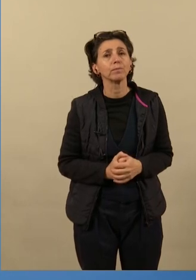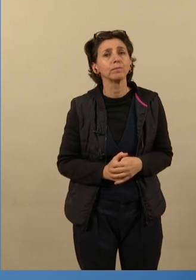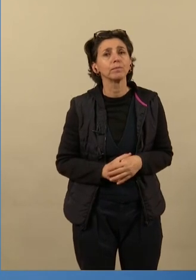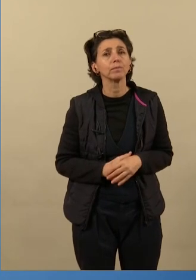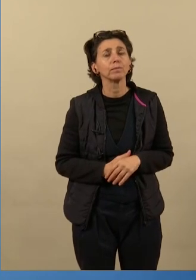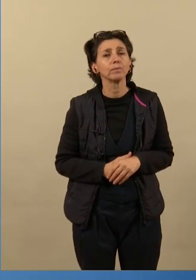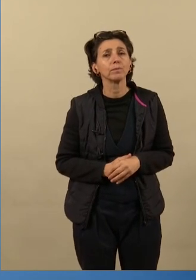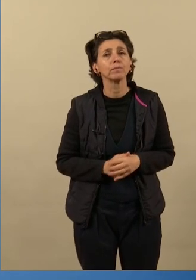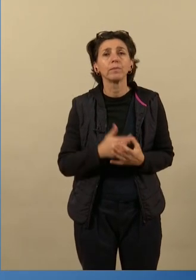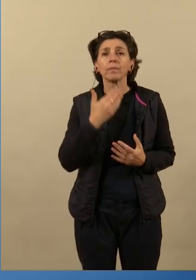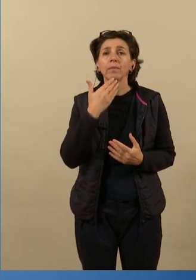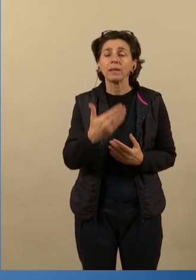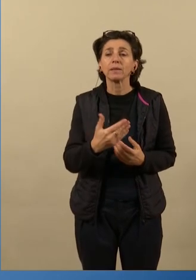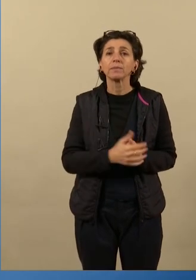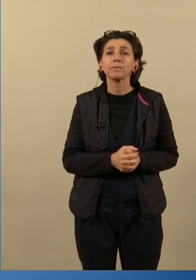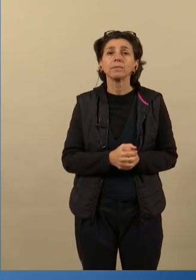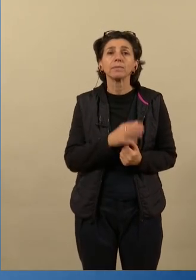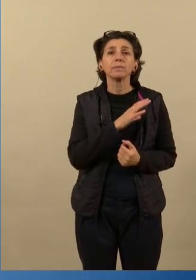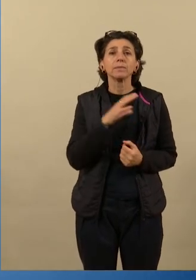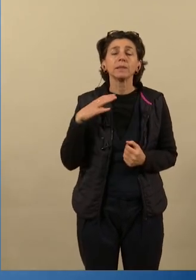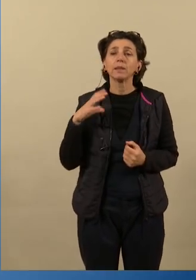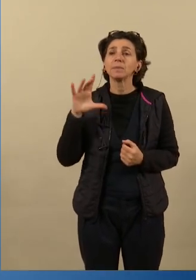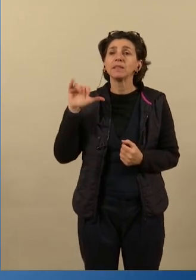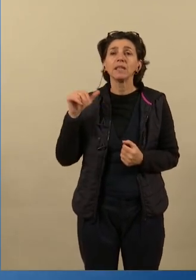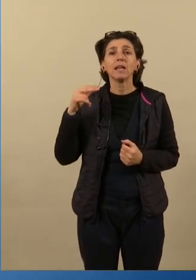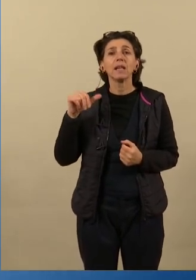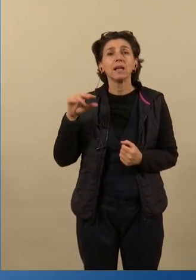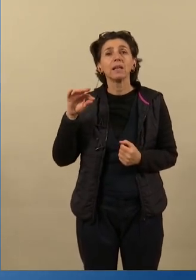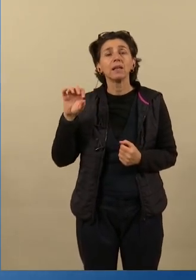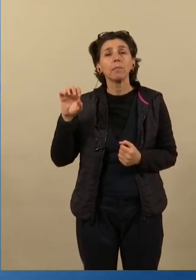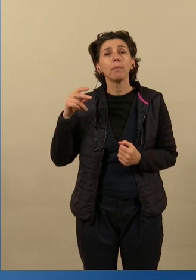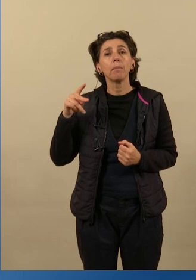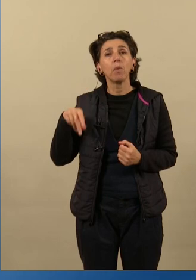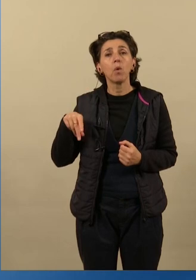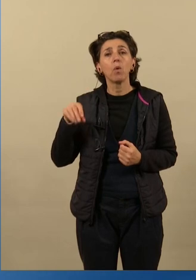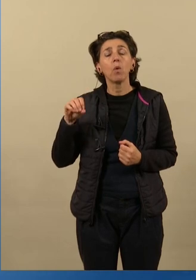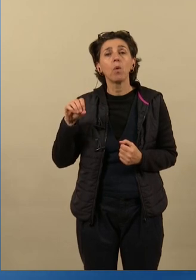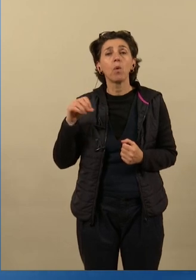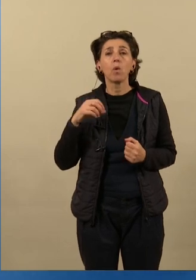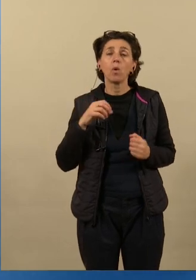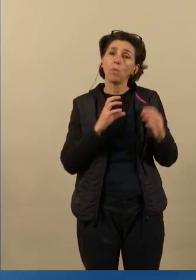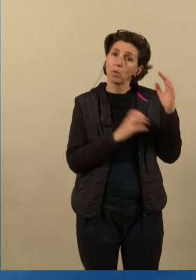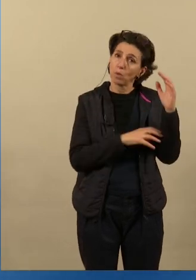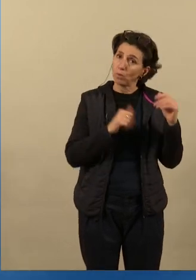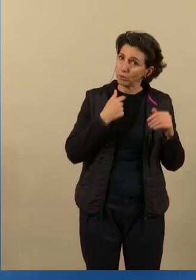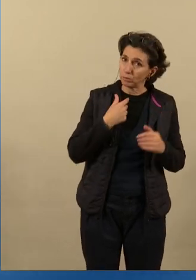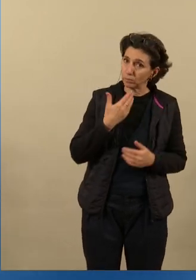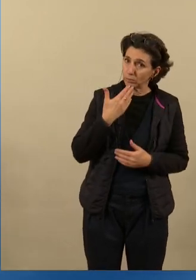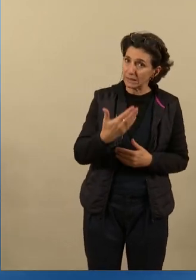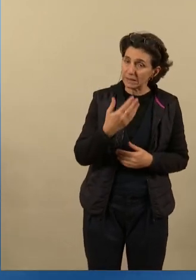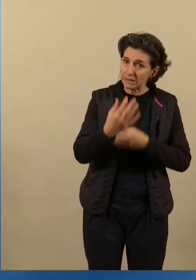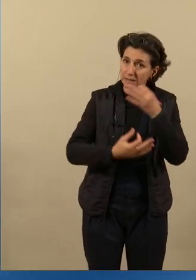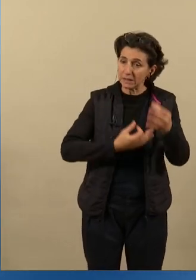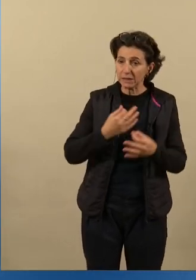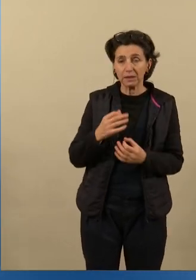favorable merci Madame sén peut-être pour une réaction sur l'amendement sur l'amendement alors d'abord je voudrais remercier le groupe